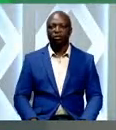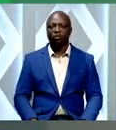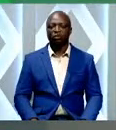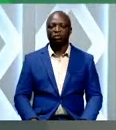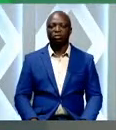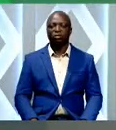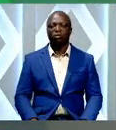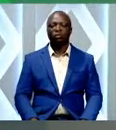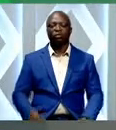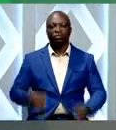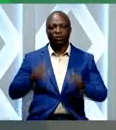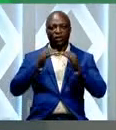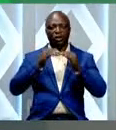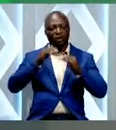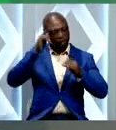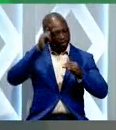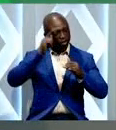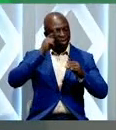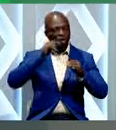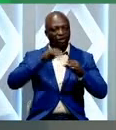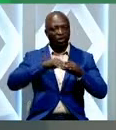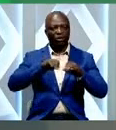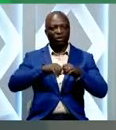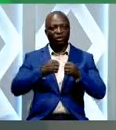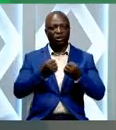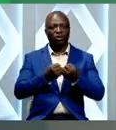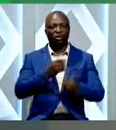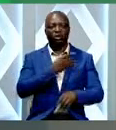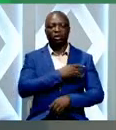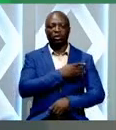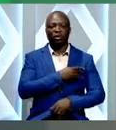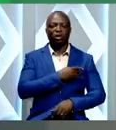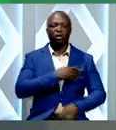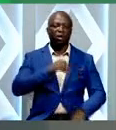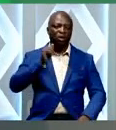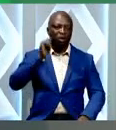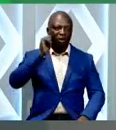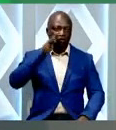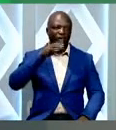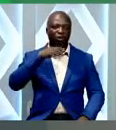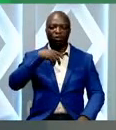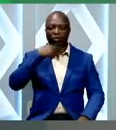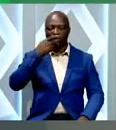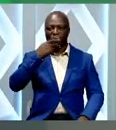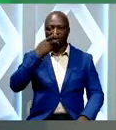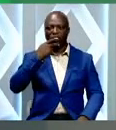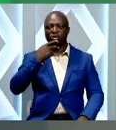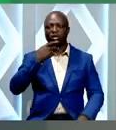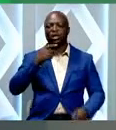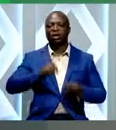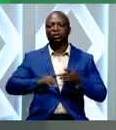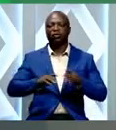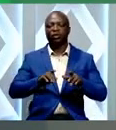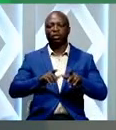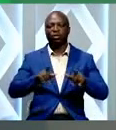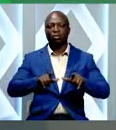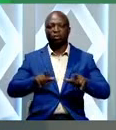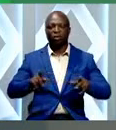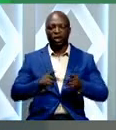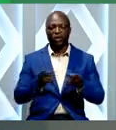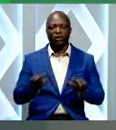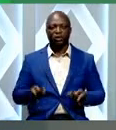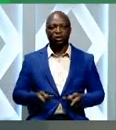L'équité genre visible dans le secteur des douanes, les femmes commencent à s'y faire une place, une percée